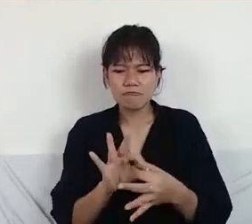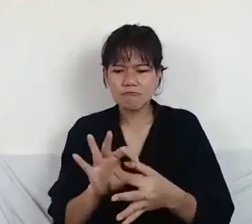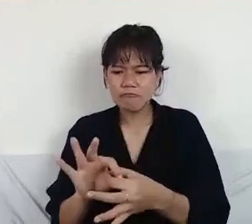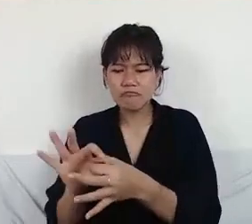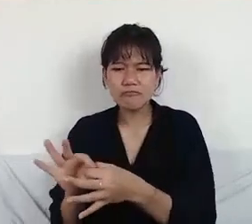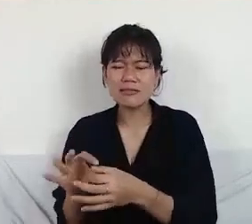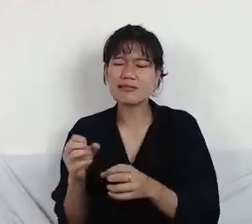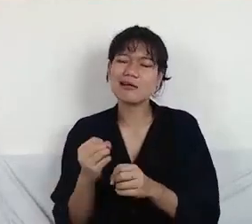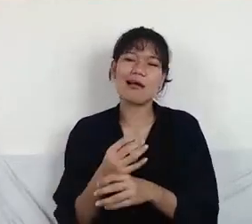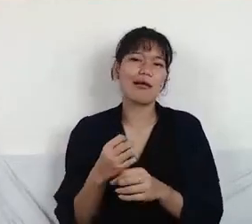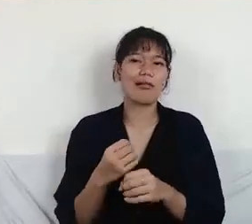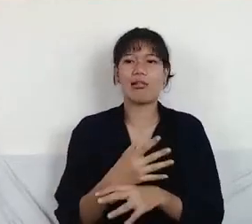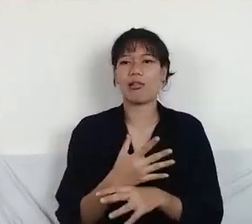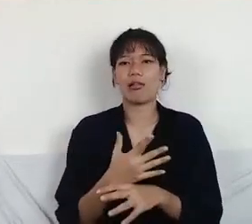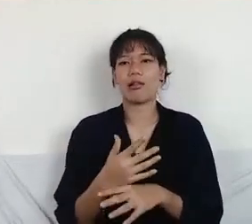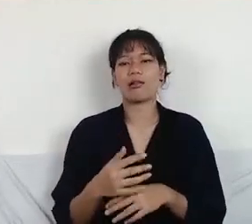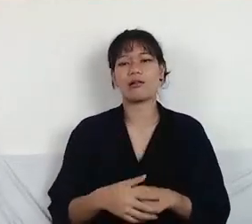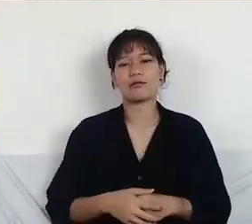dengan sesama.